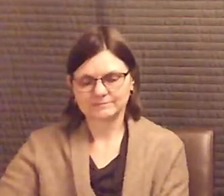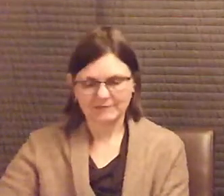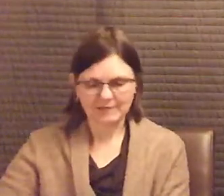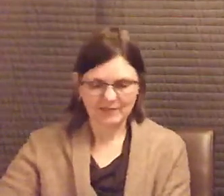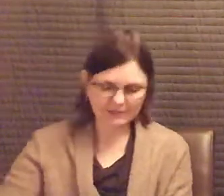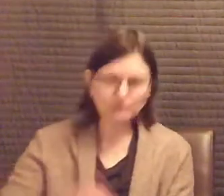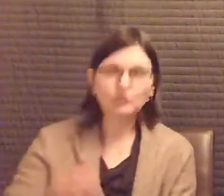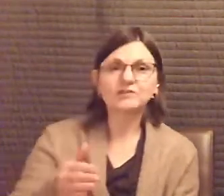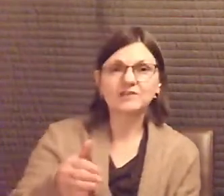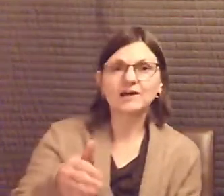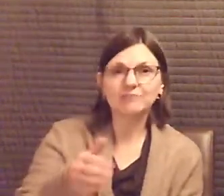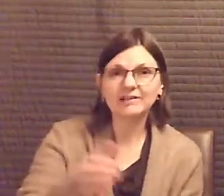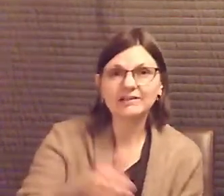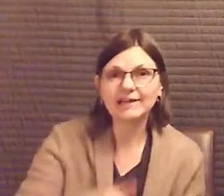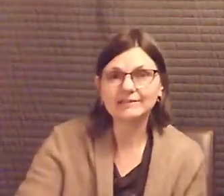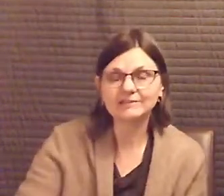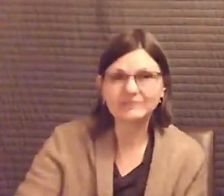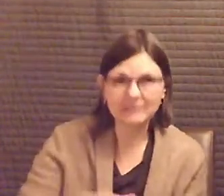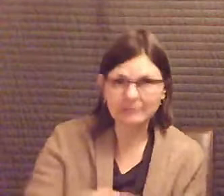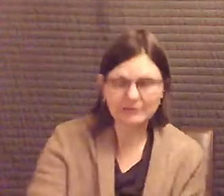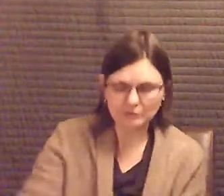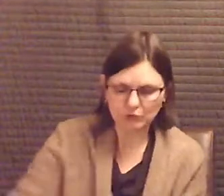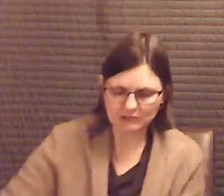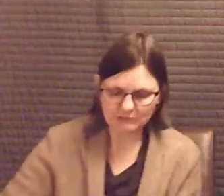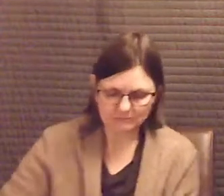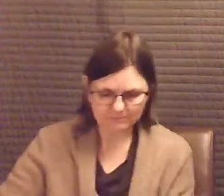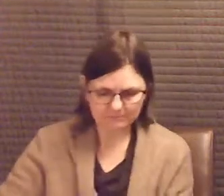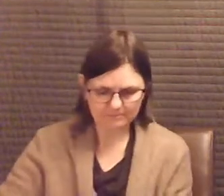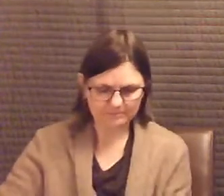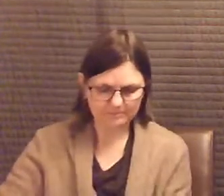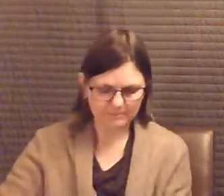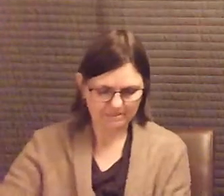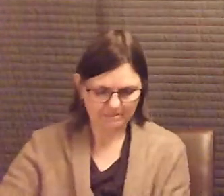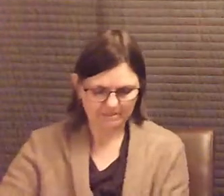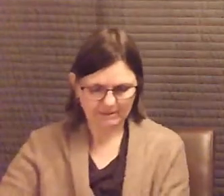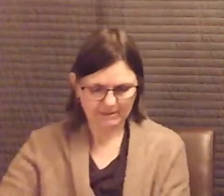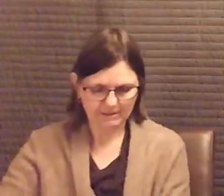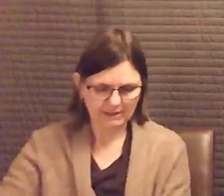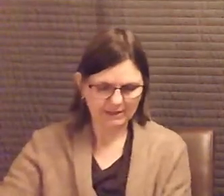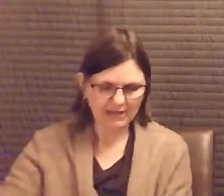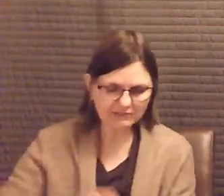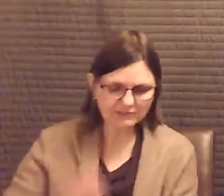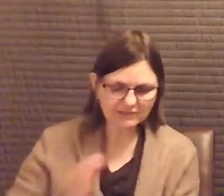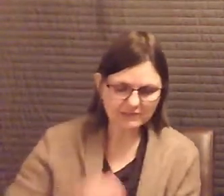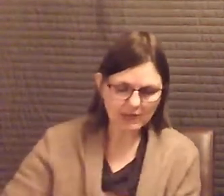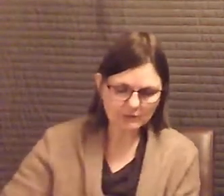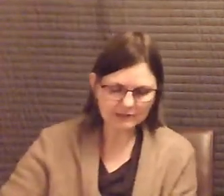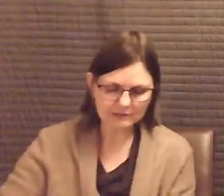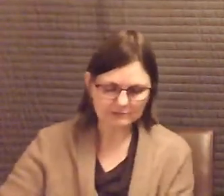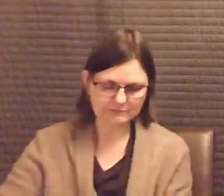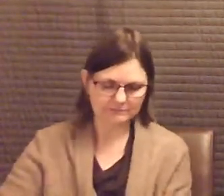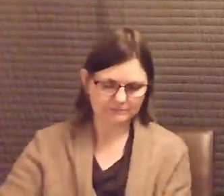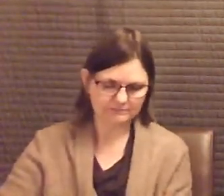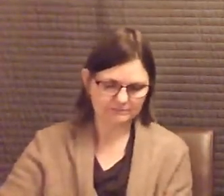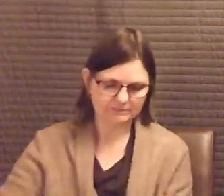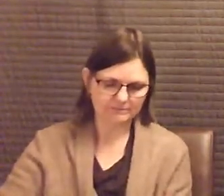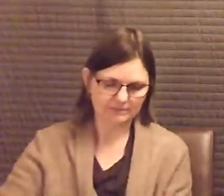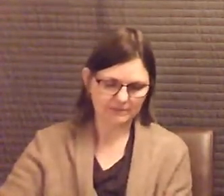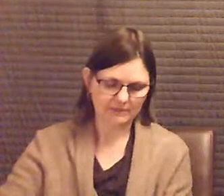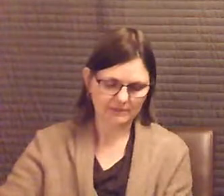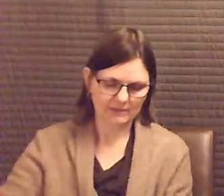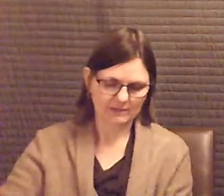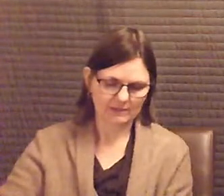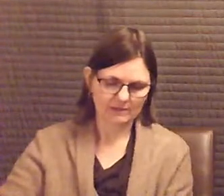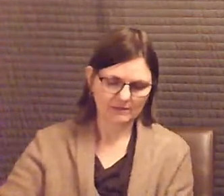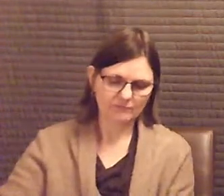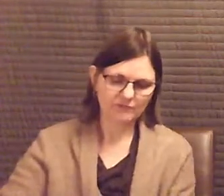mijn steden en dat kun je zelf verder lezen en dan blijf ik nu niet zes clearly onderste van duwen in 21 staat duidelijk hoe dit na drie dagen